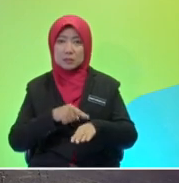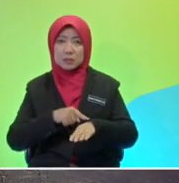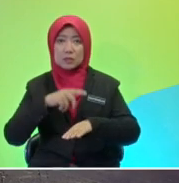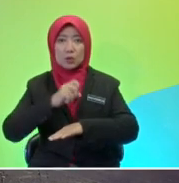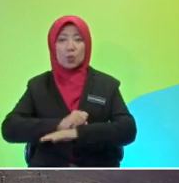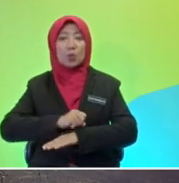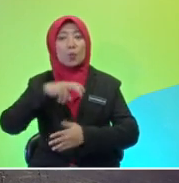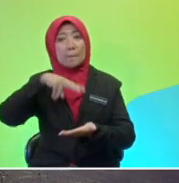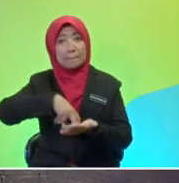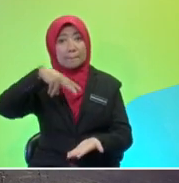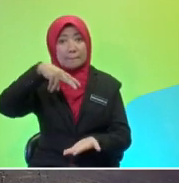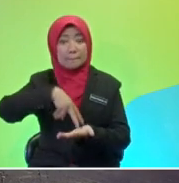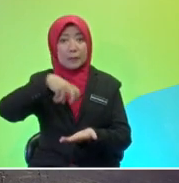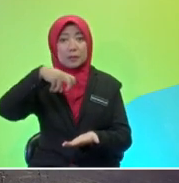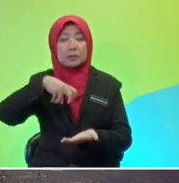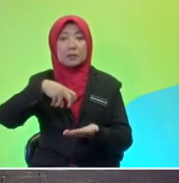ke belakang